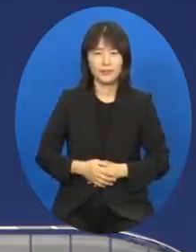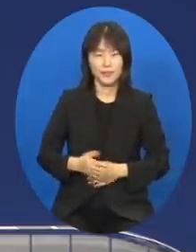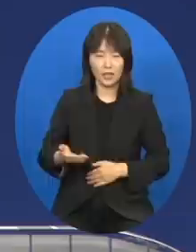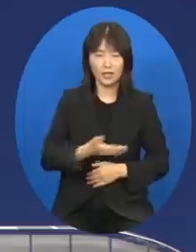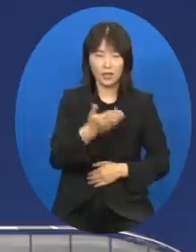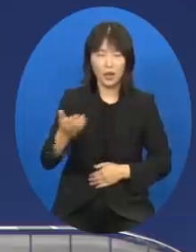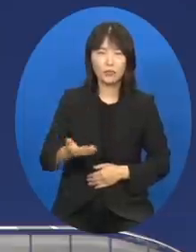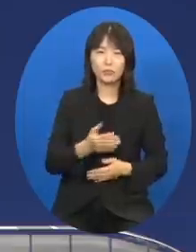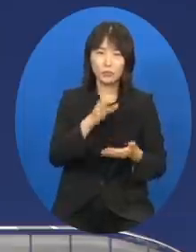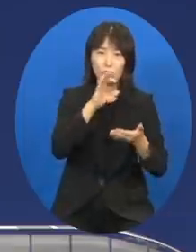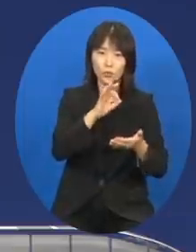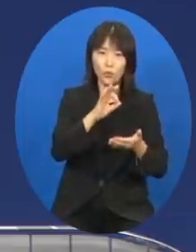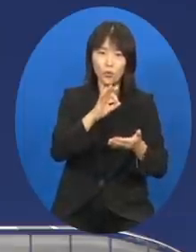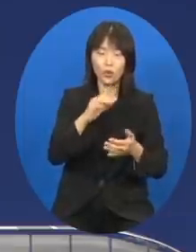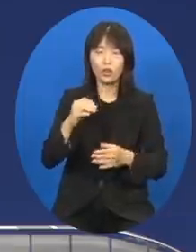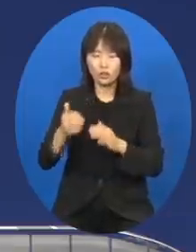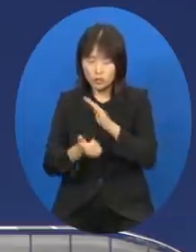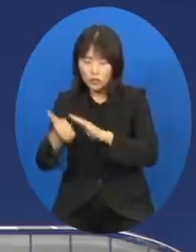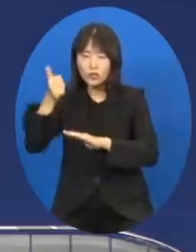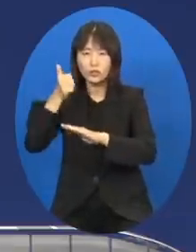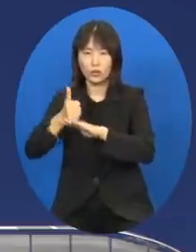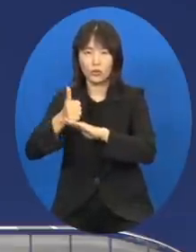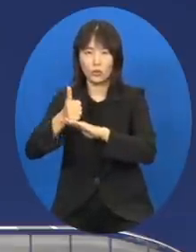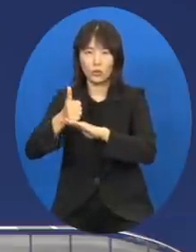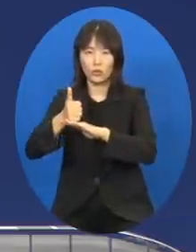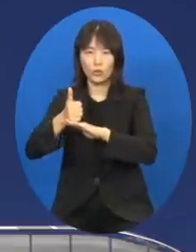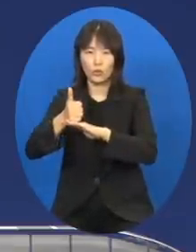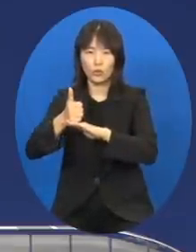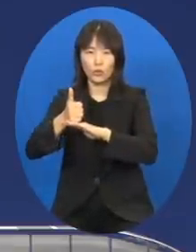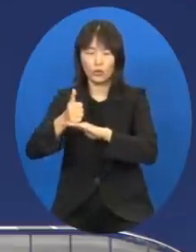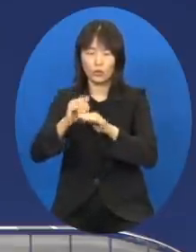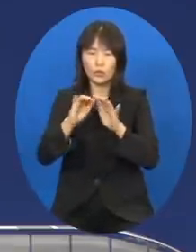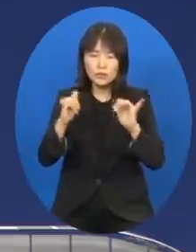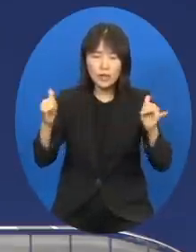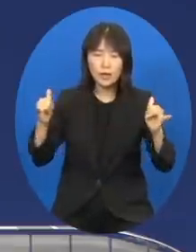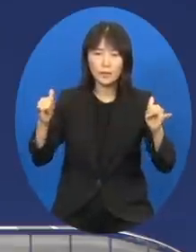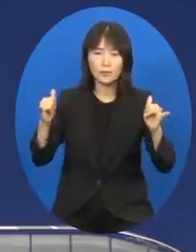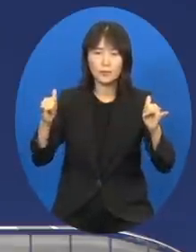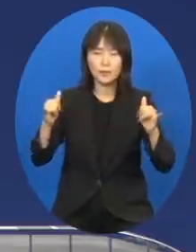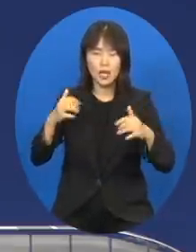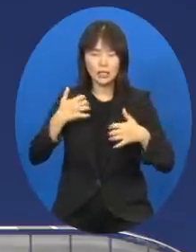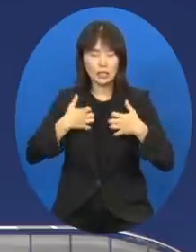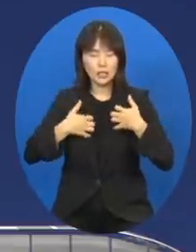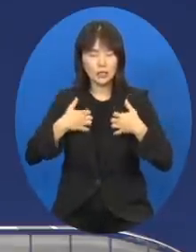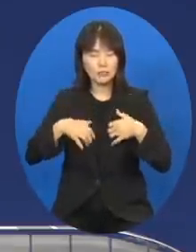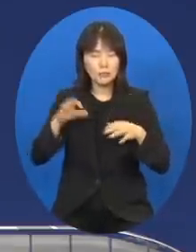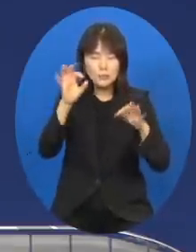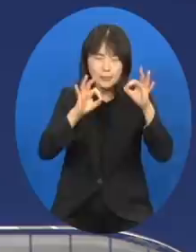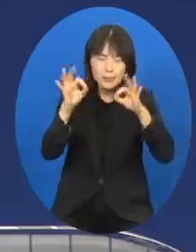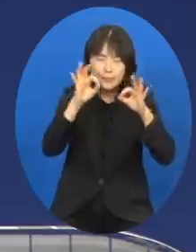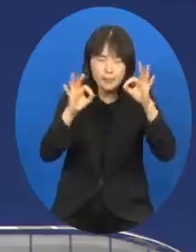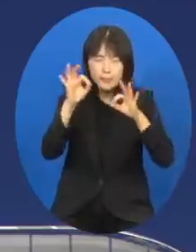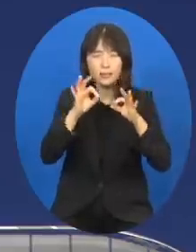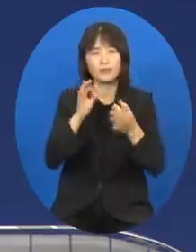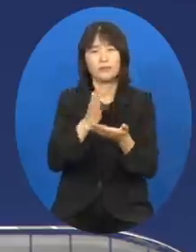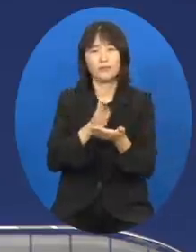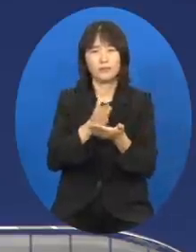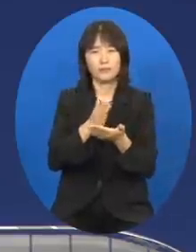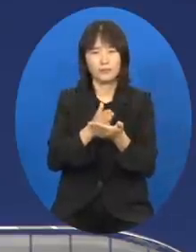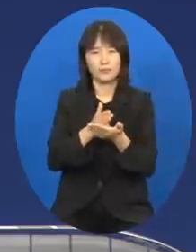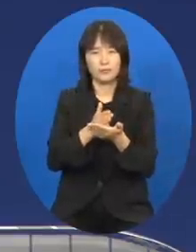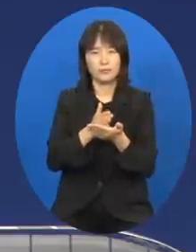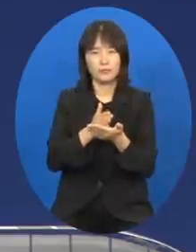여러분 돈이나 성공이나 또는 어떤 사람에게서 기쁨을 구하지 마십시오.